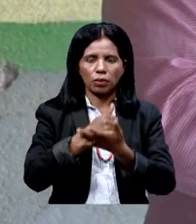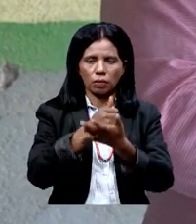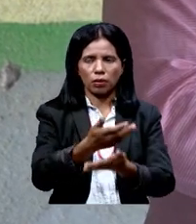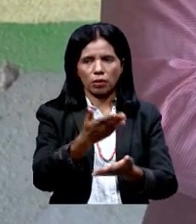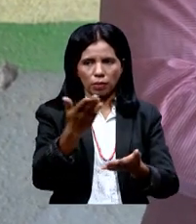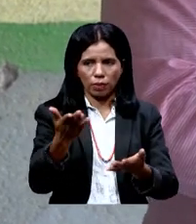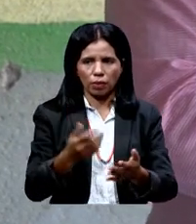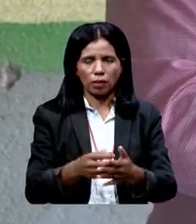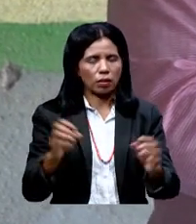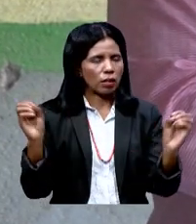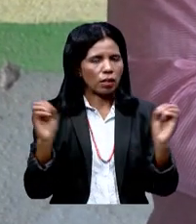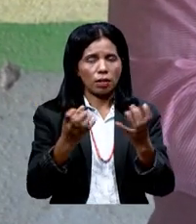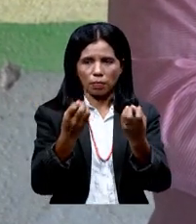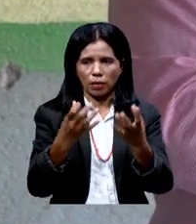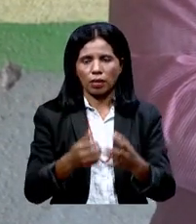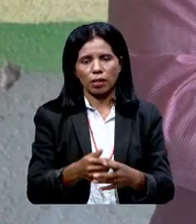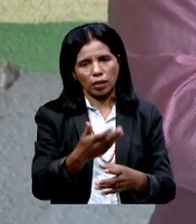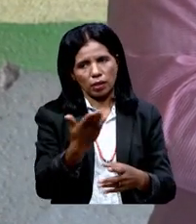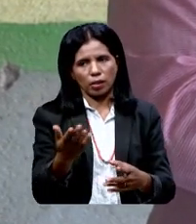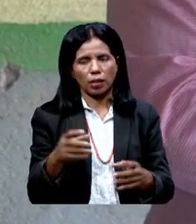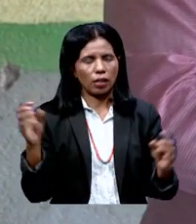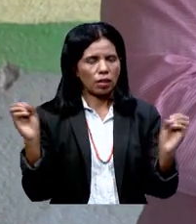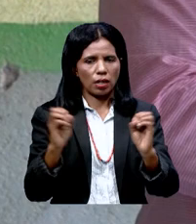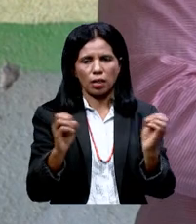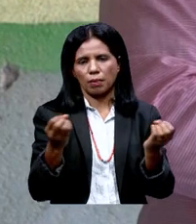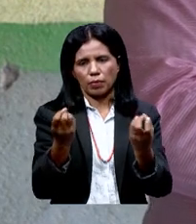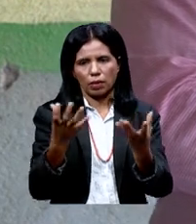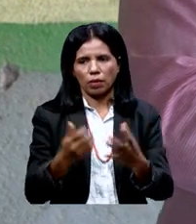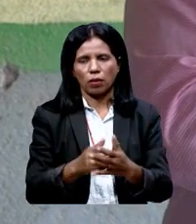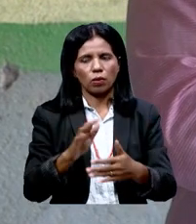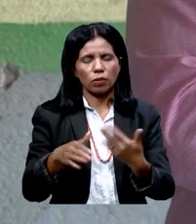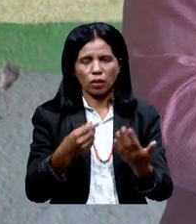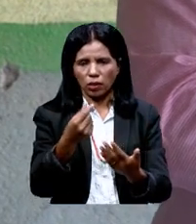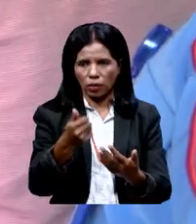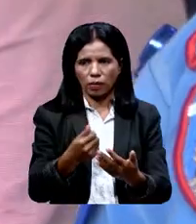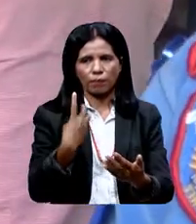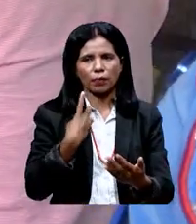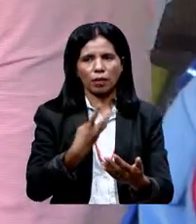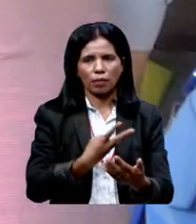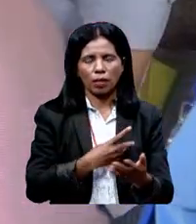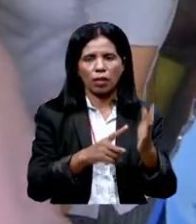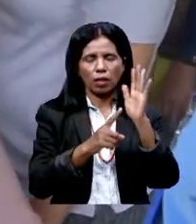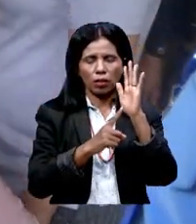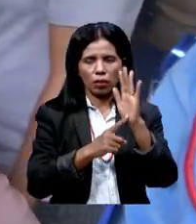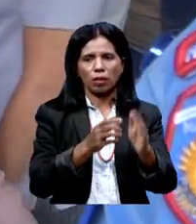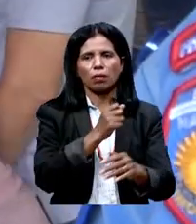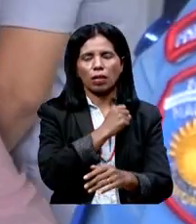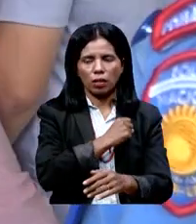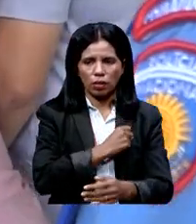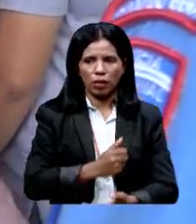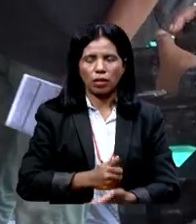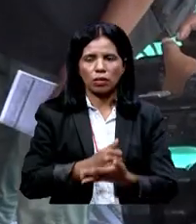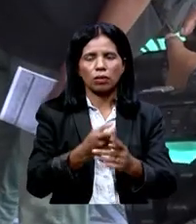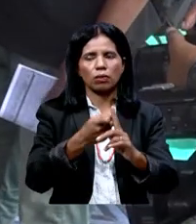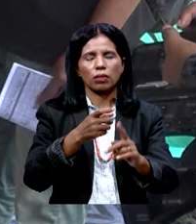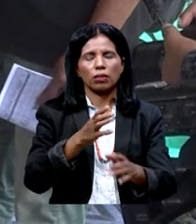Nebe labara kida nega masina. Ela buat labara, buat utuan deit mas ami ati hatudu ami solidaridade lilio si abo